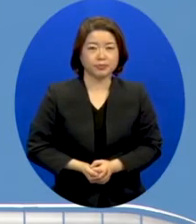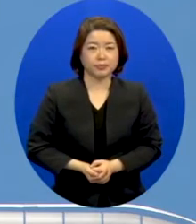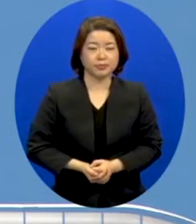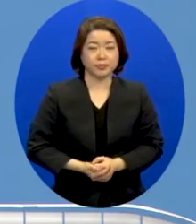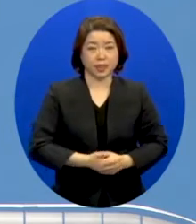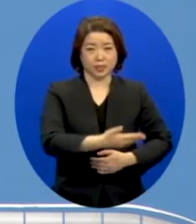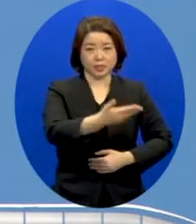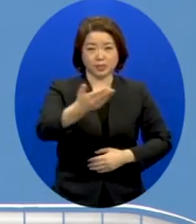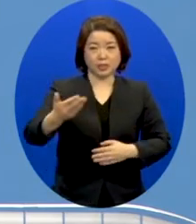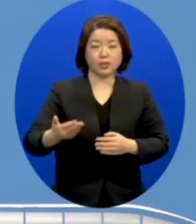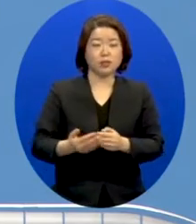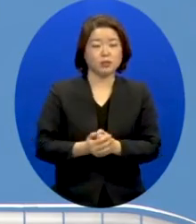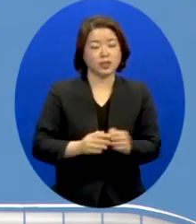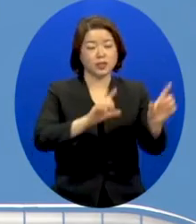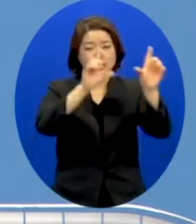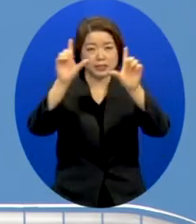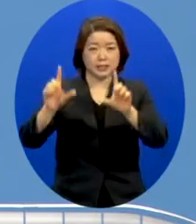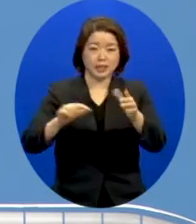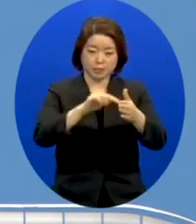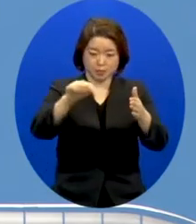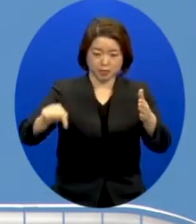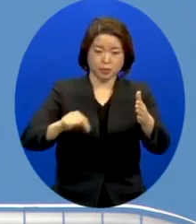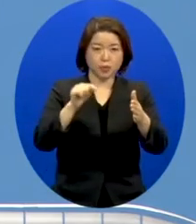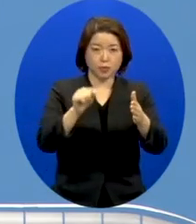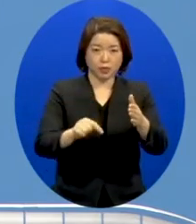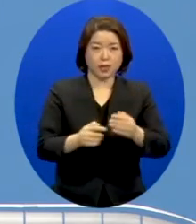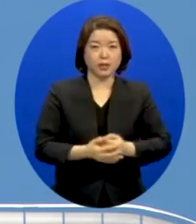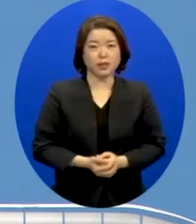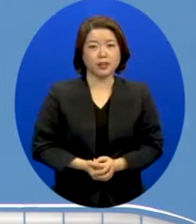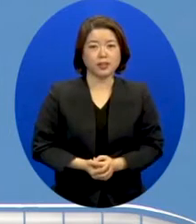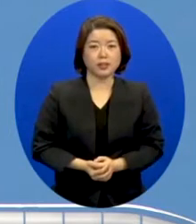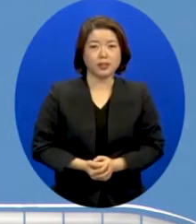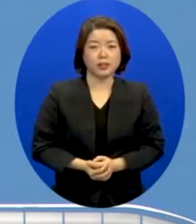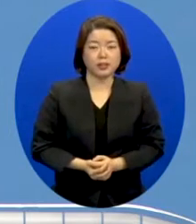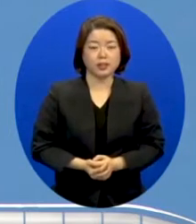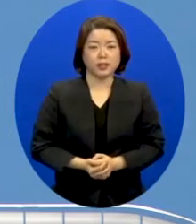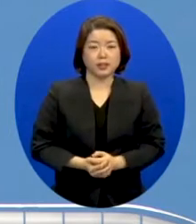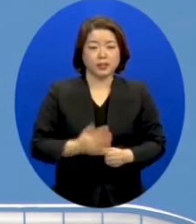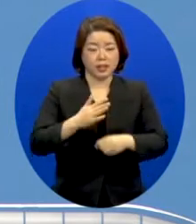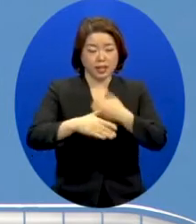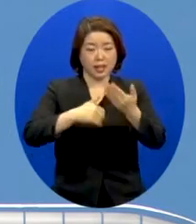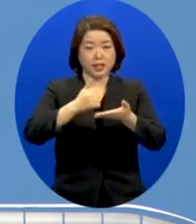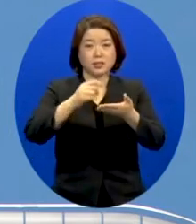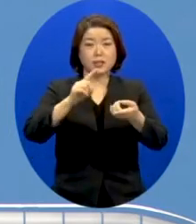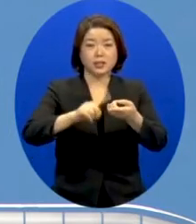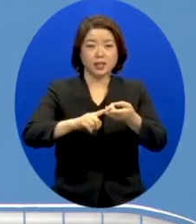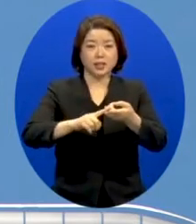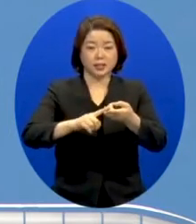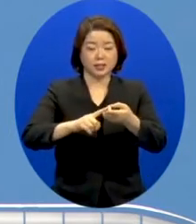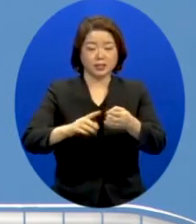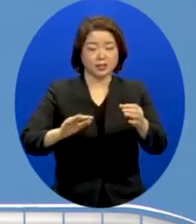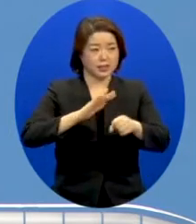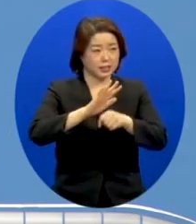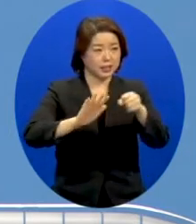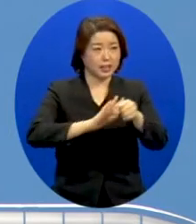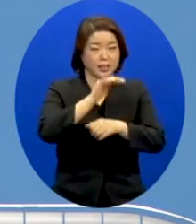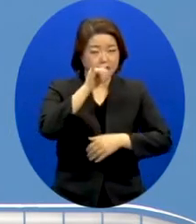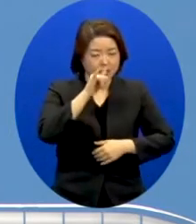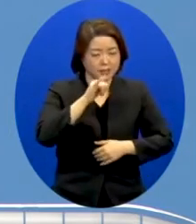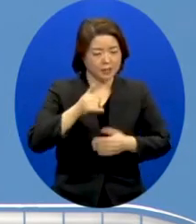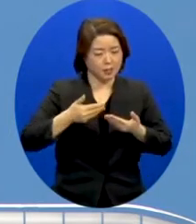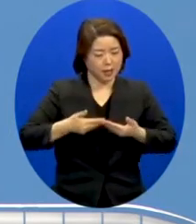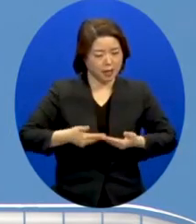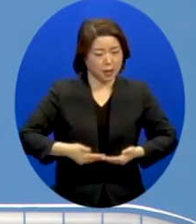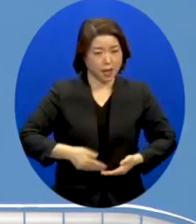여러분 여러분의 삶 속에 하나님에 대한 사랑이 정말 있는지를 한번 가마 안에